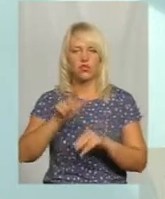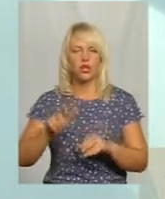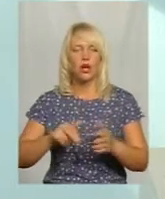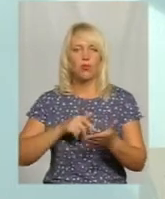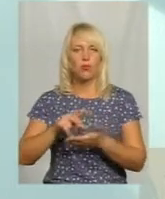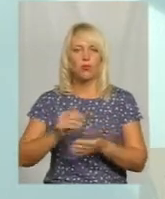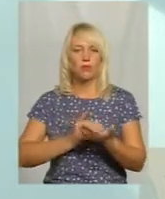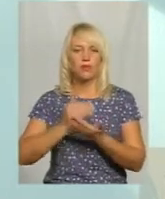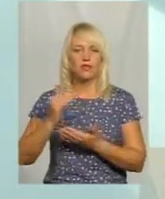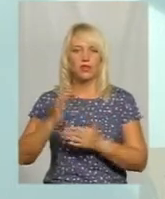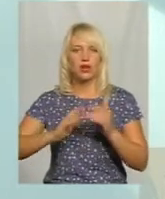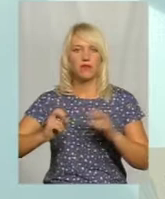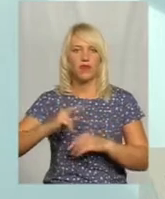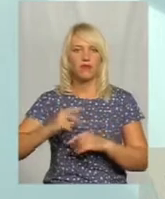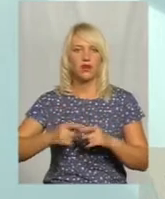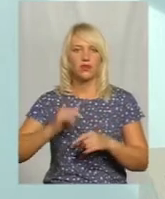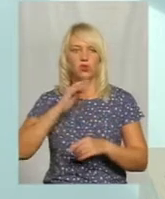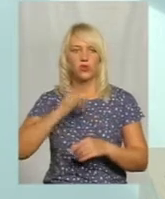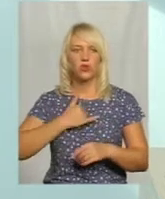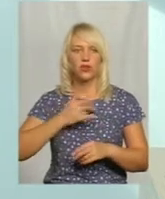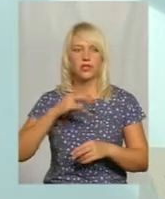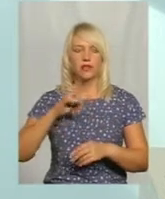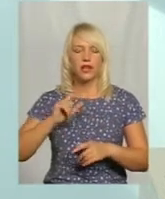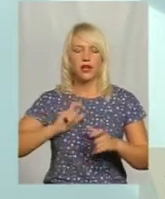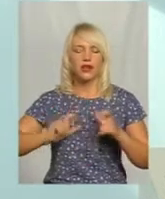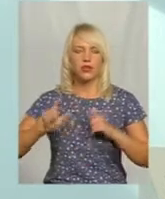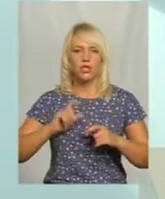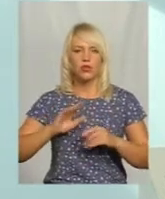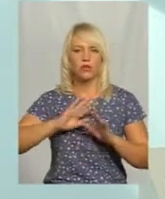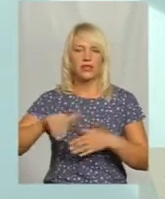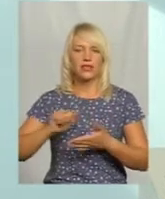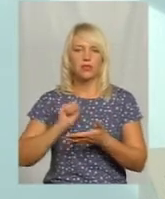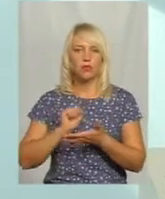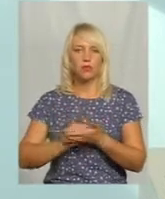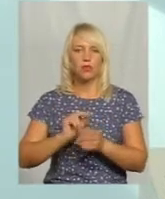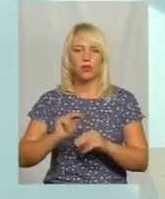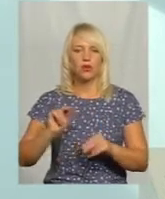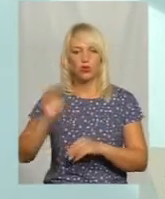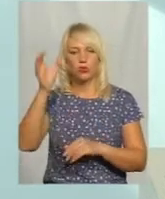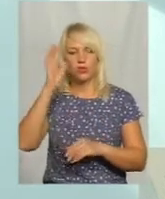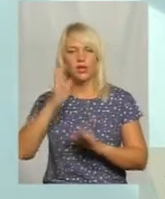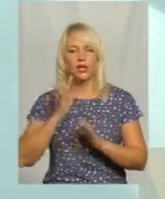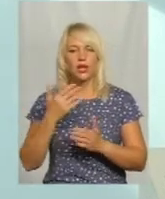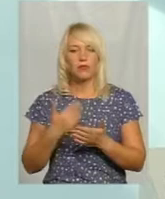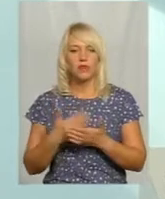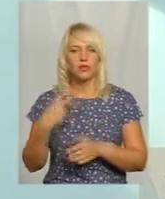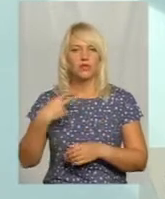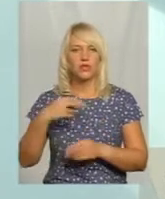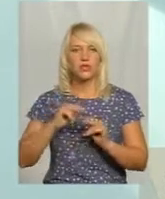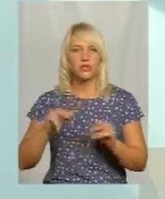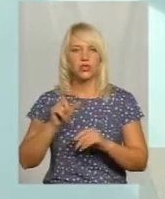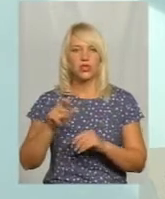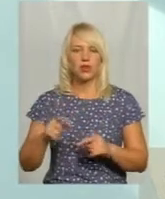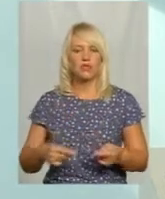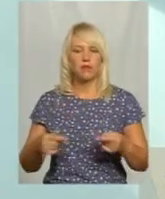підвищення кваліфікації у нас при Інституті післядипломної педагогічної освіти. Але близько 20 учителів з